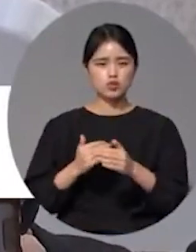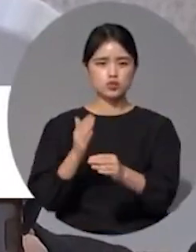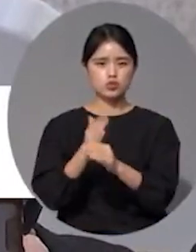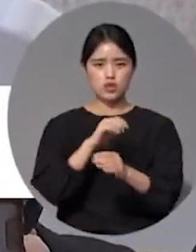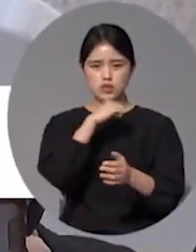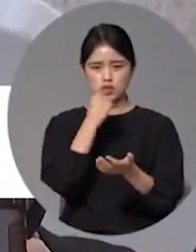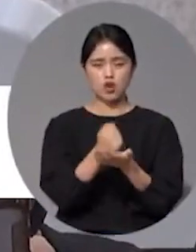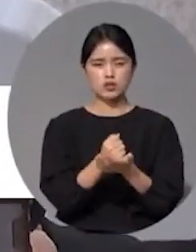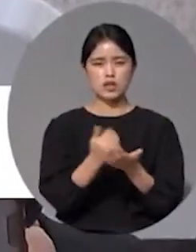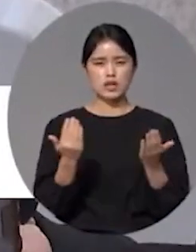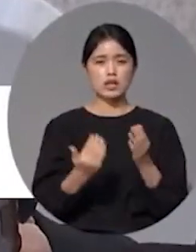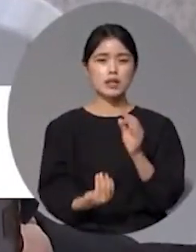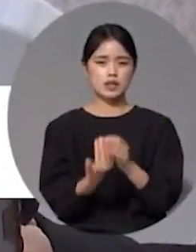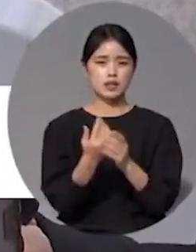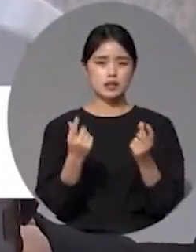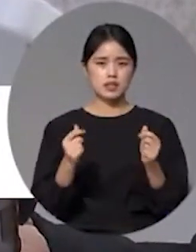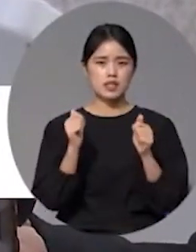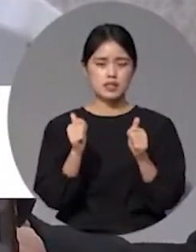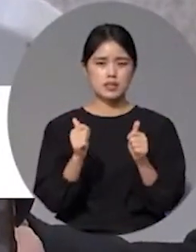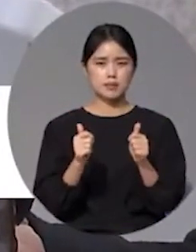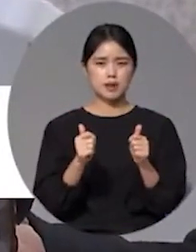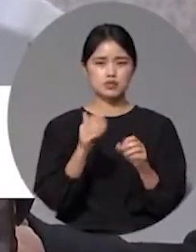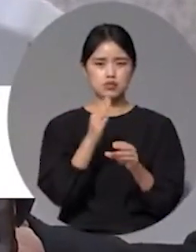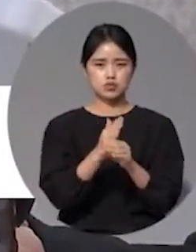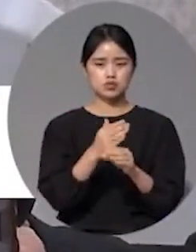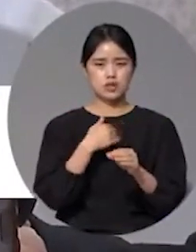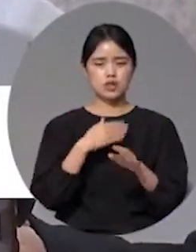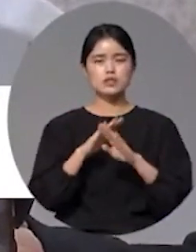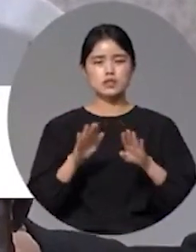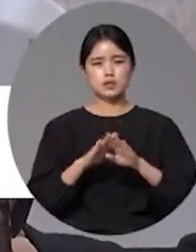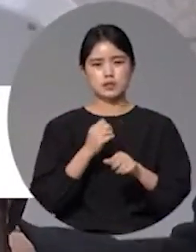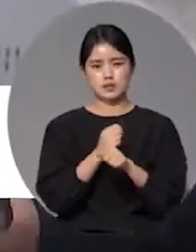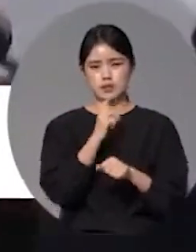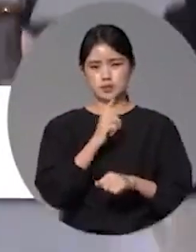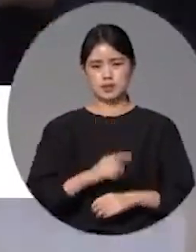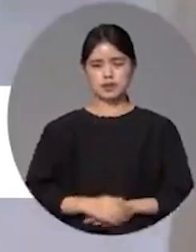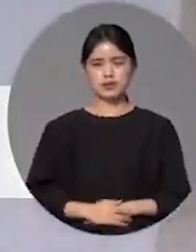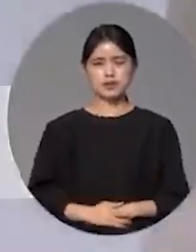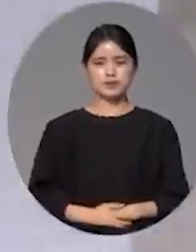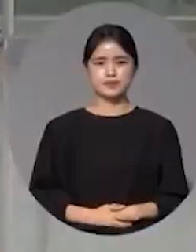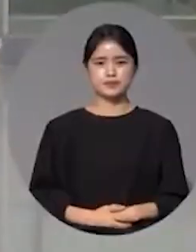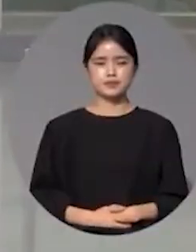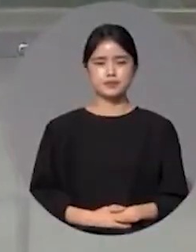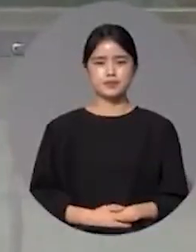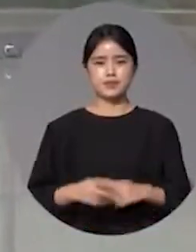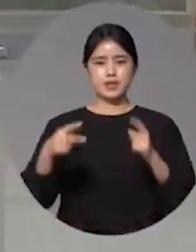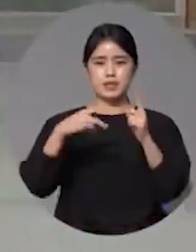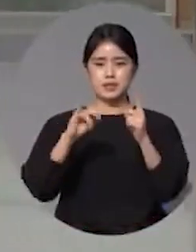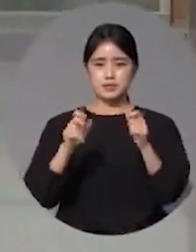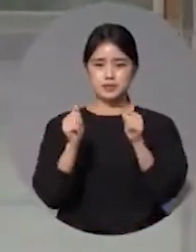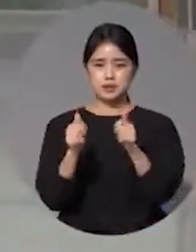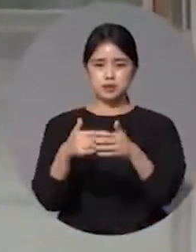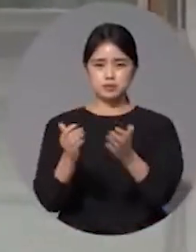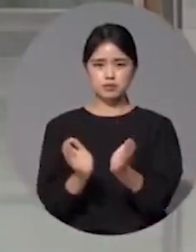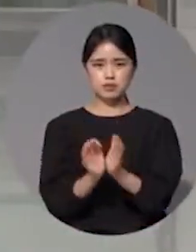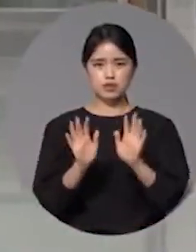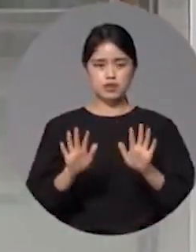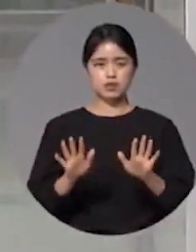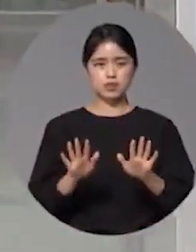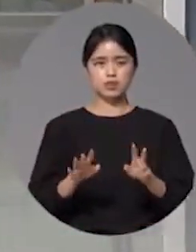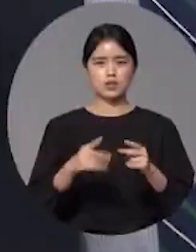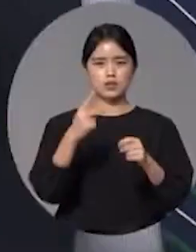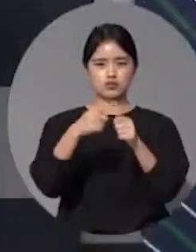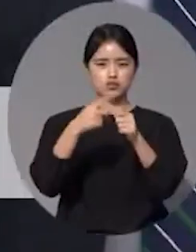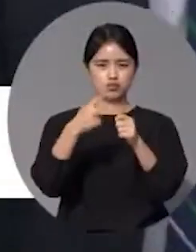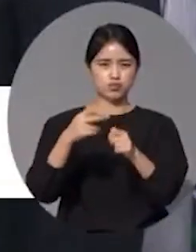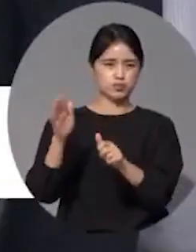같은데요 재판과 등에 충분히 소뱅 하고 부엌을 밝게 했습니다 감사합니다 1심 재판부는 이번 달 두 차례 더 e1 을